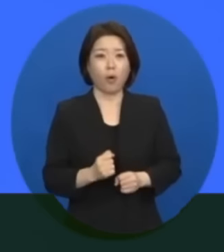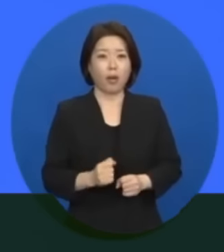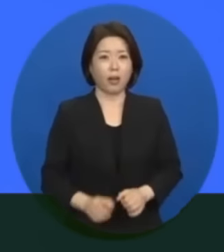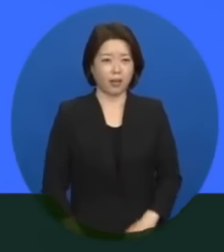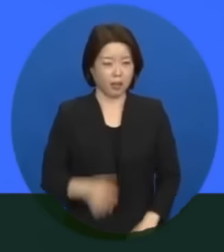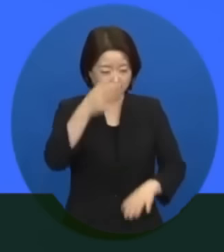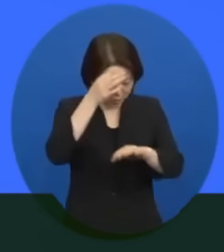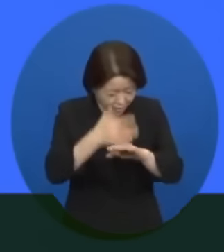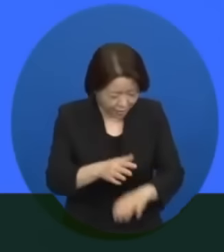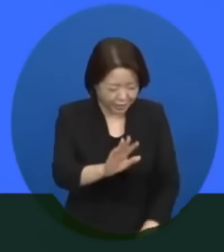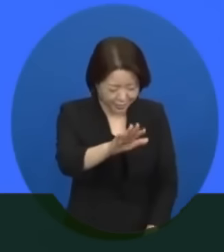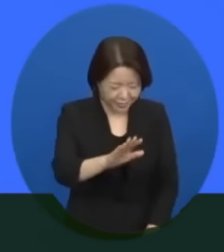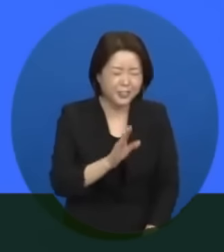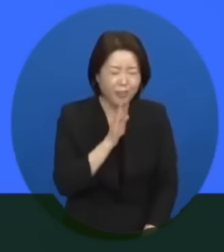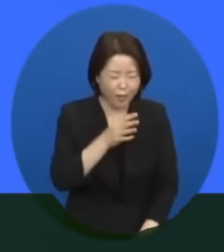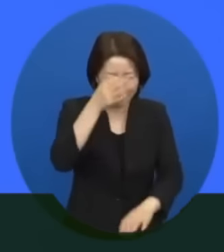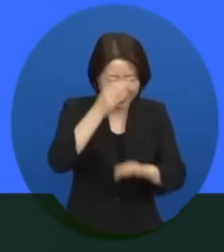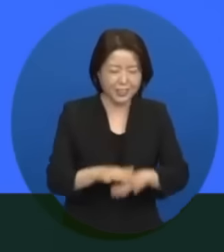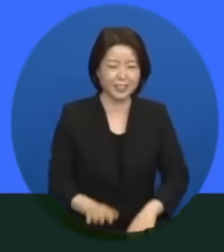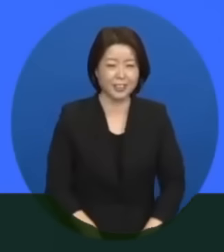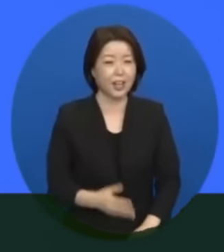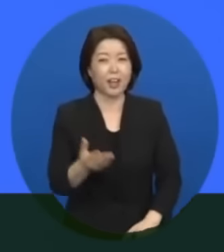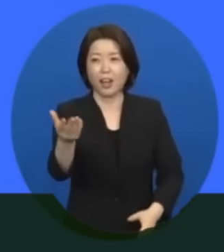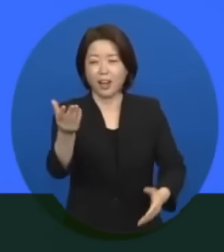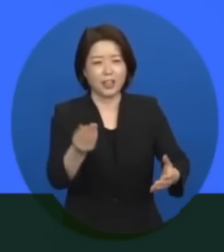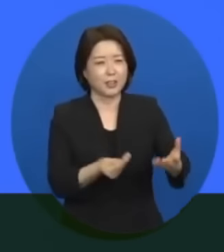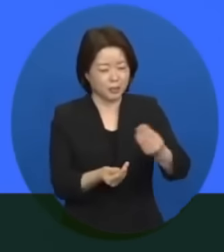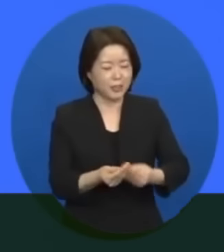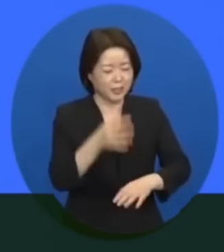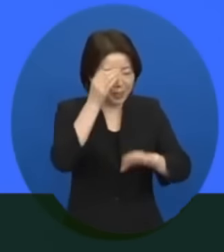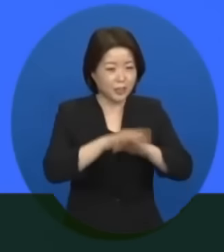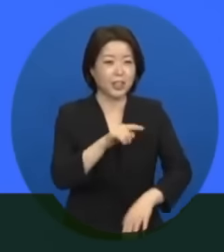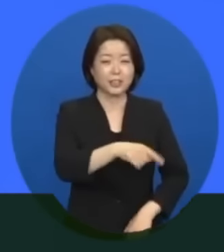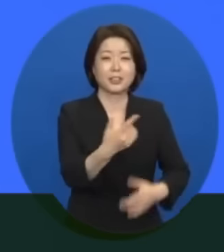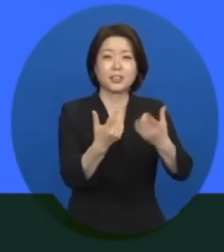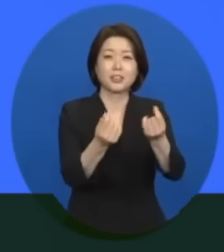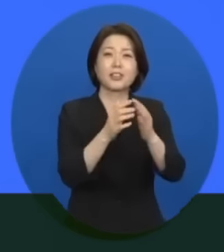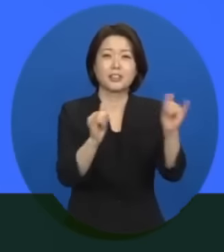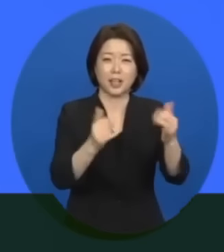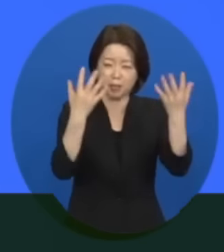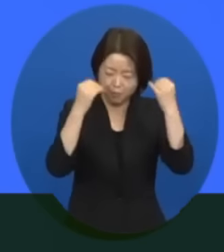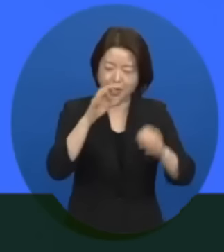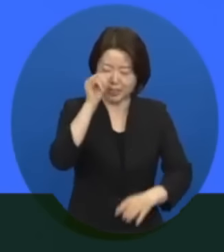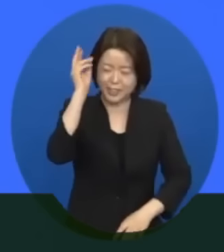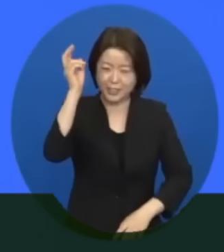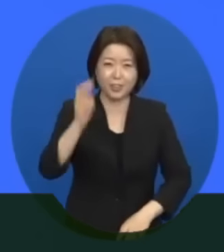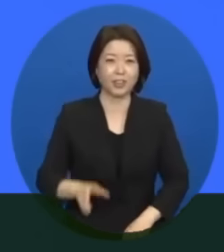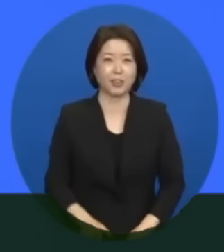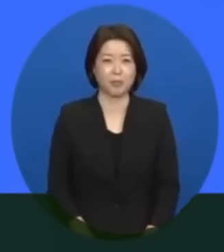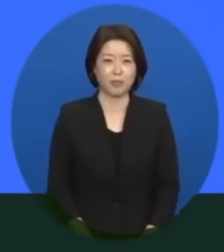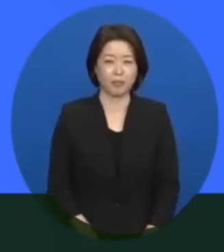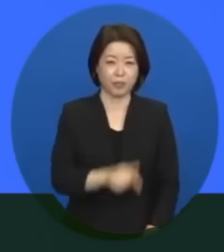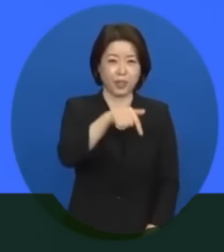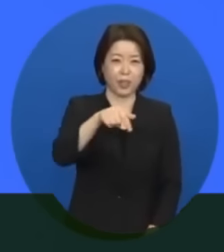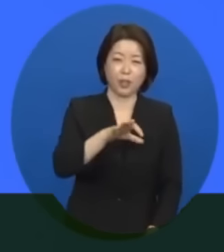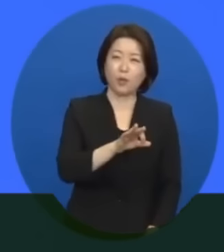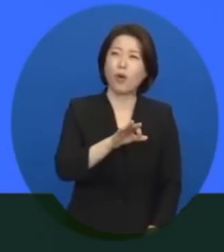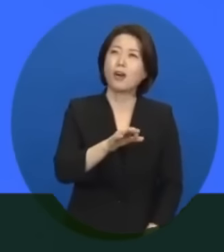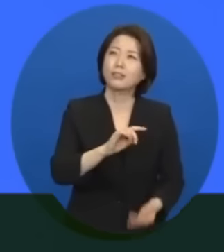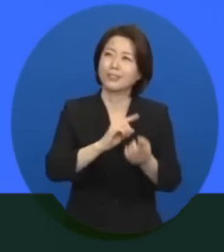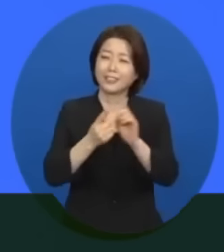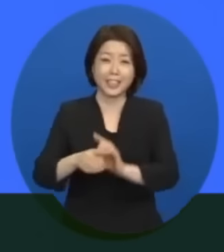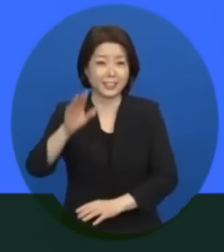당황스럽 정말 제가이 자리에 빌려와서 그런 분들 많이 계실 텐데 꽁 대신 닭이라고 생각해